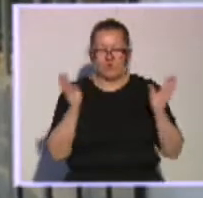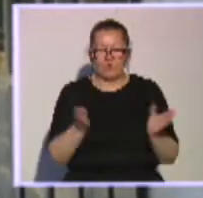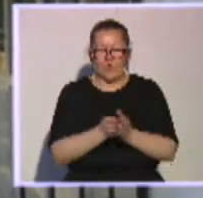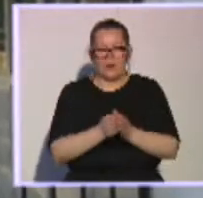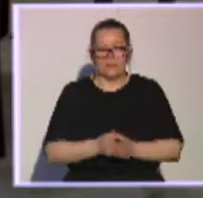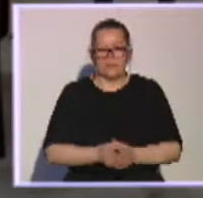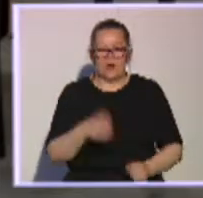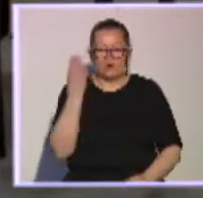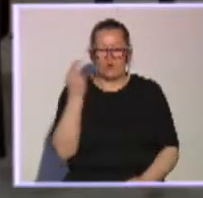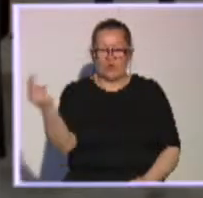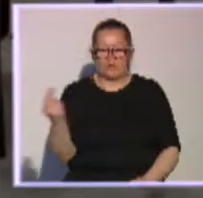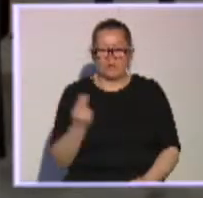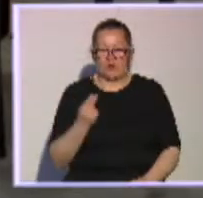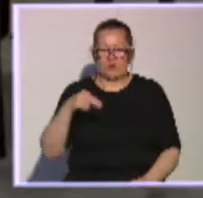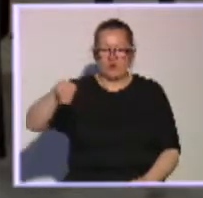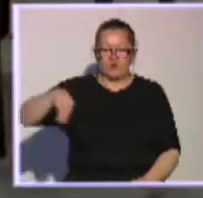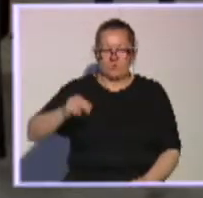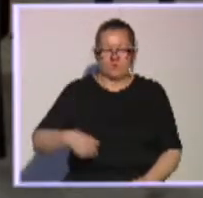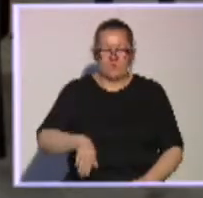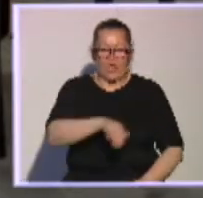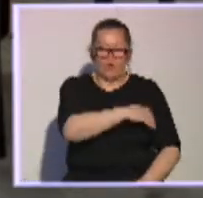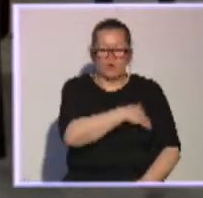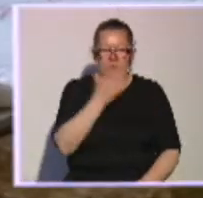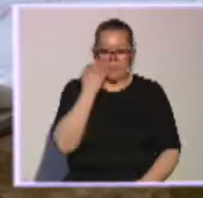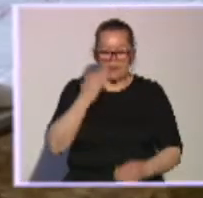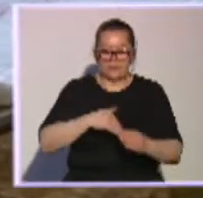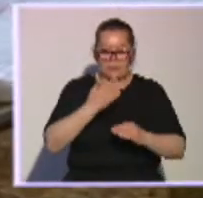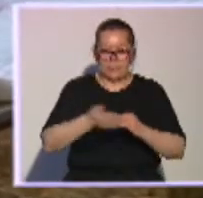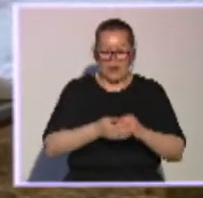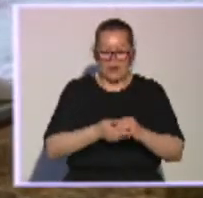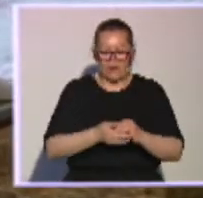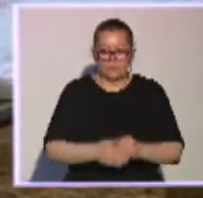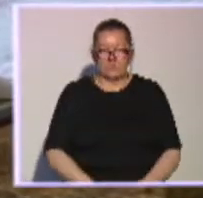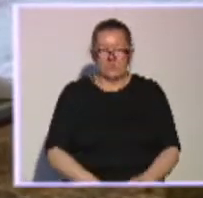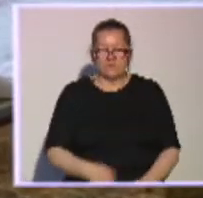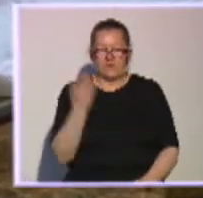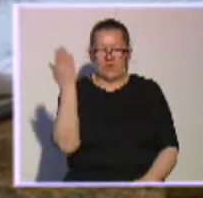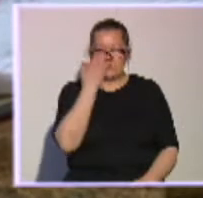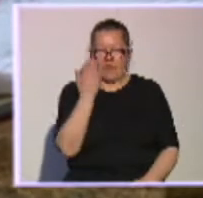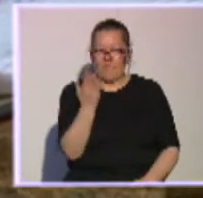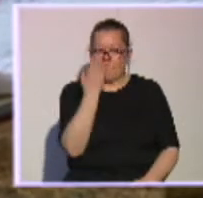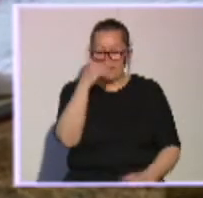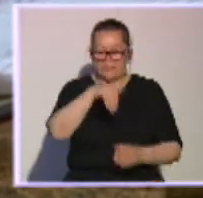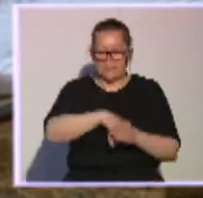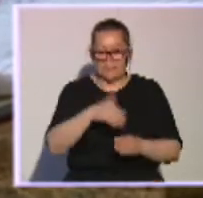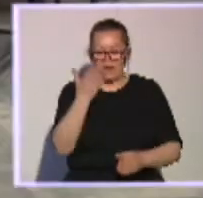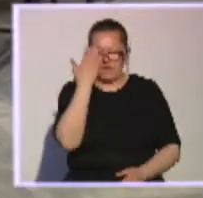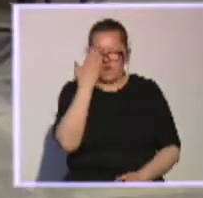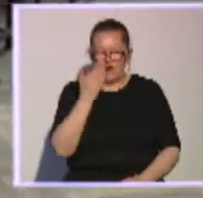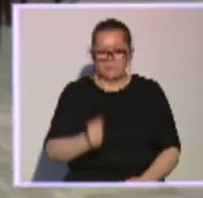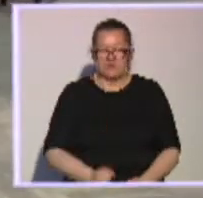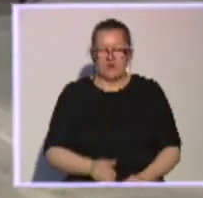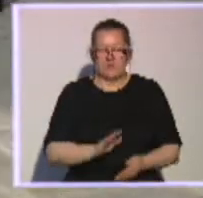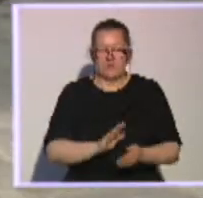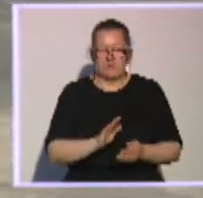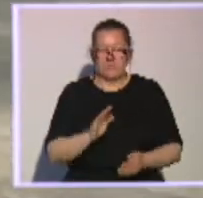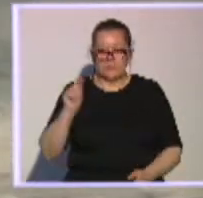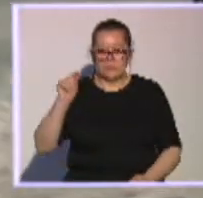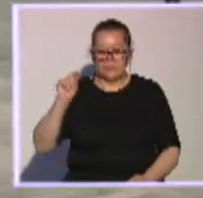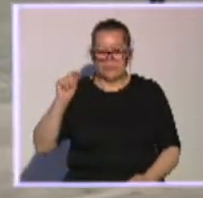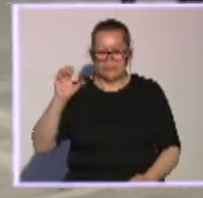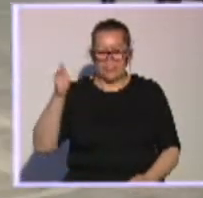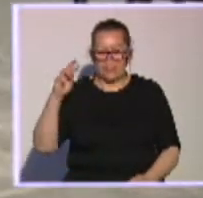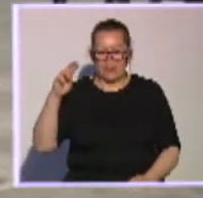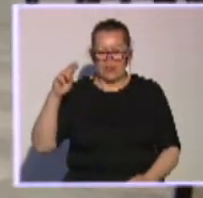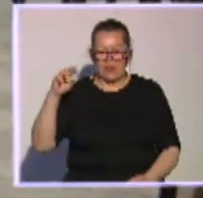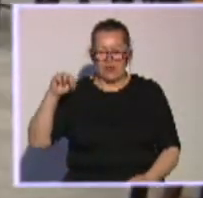unitățile de învățământ din județ. Ultimele școli care au trecut în scenariul verde sunt cele din Ghindeni, Teasc și Cernătești. Au rămas în continuare